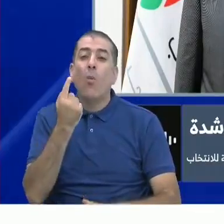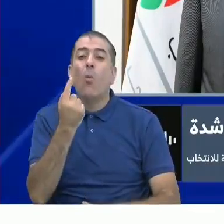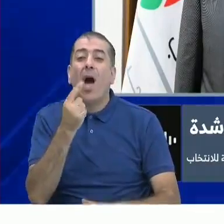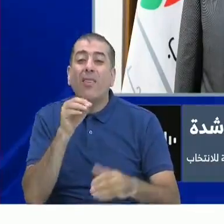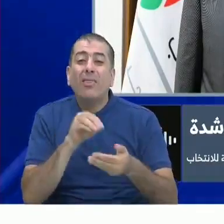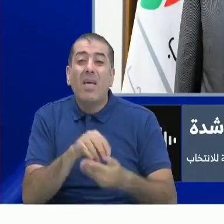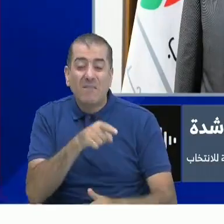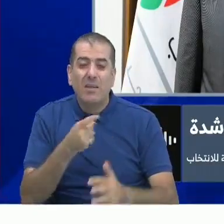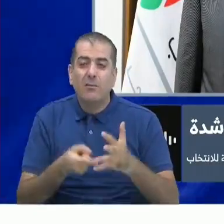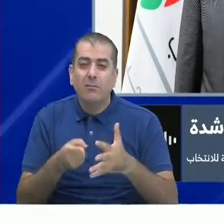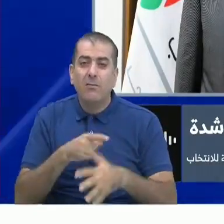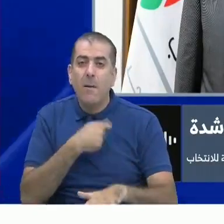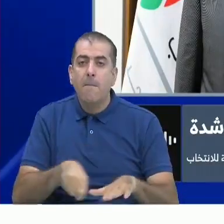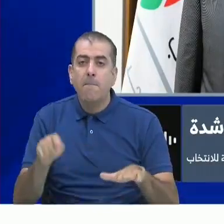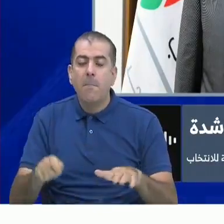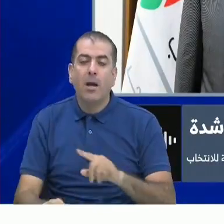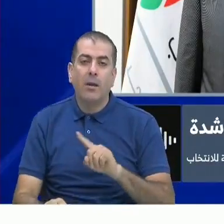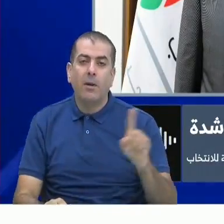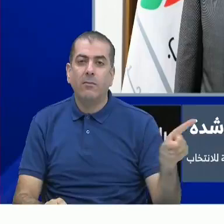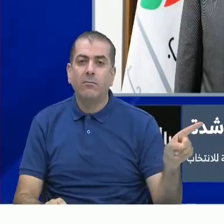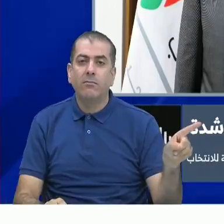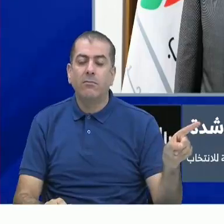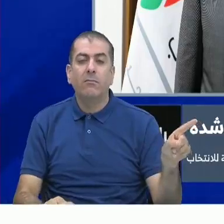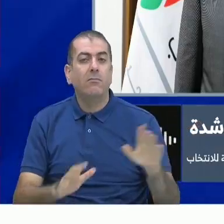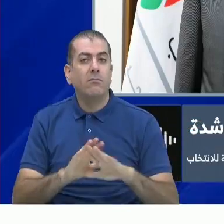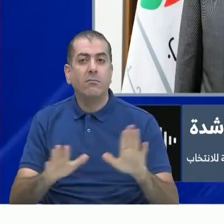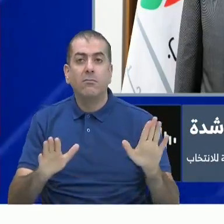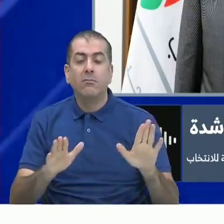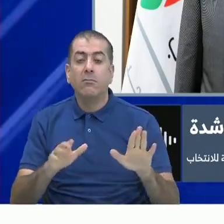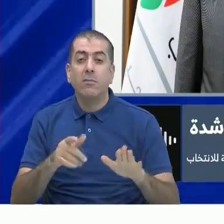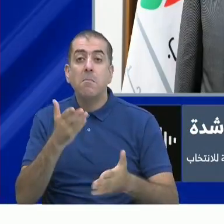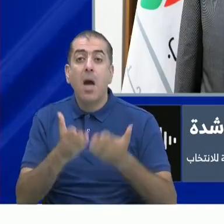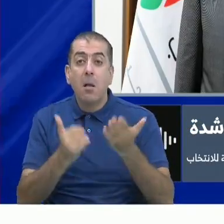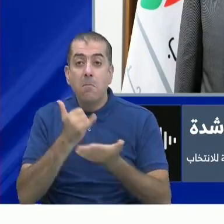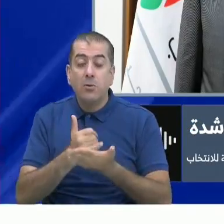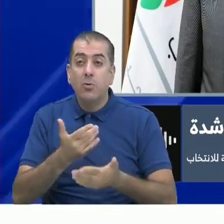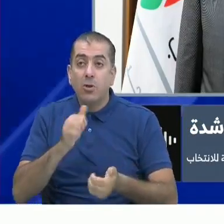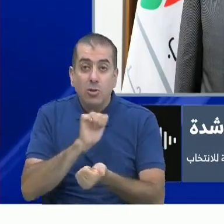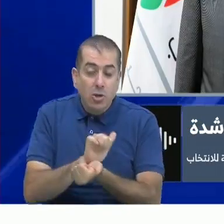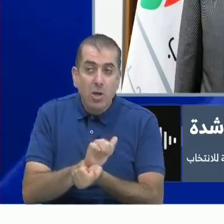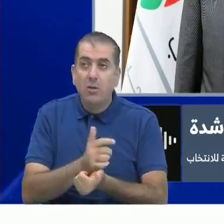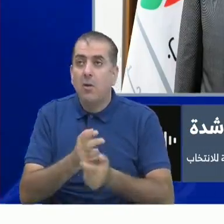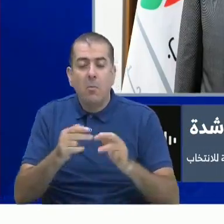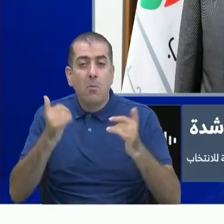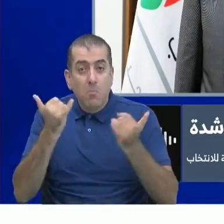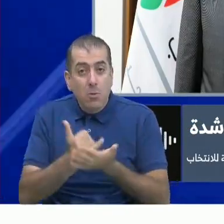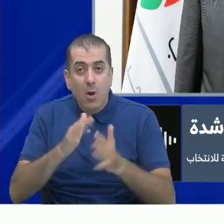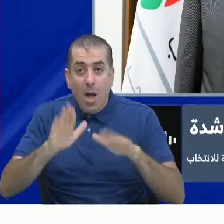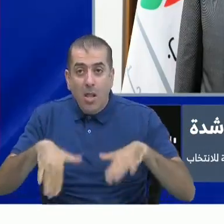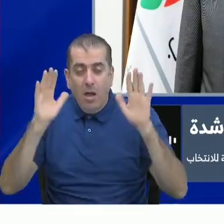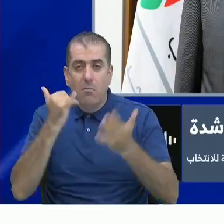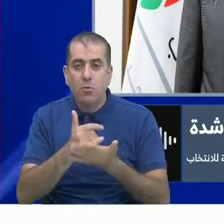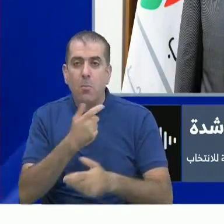حيث هناك تكون أو يكون الادعاء العام هو صاحب الاختصاص. نحن لا نستطيع التحرك